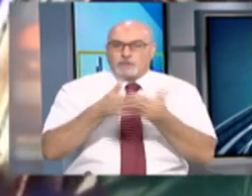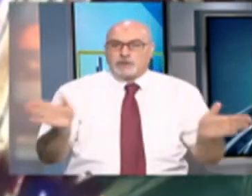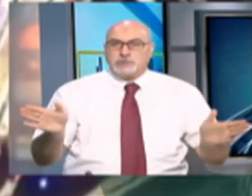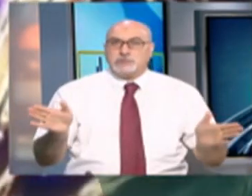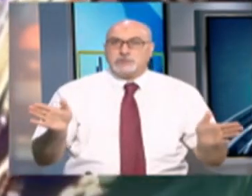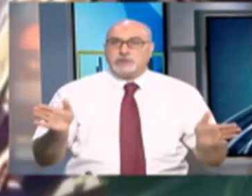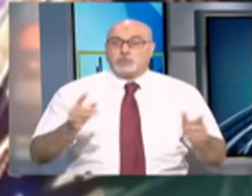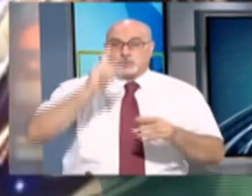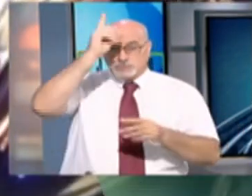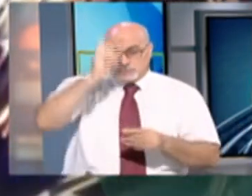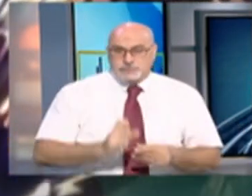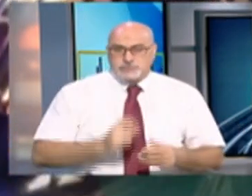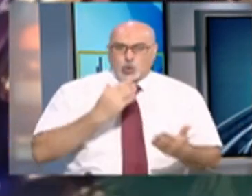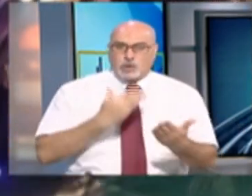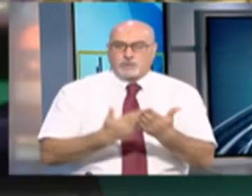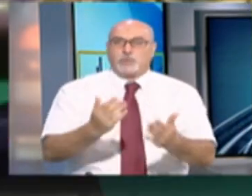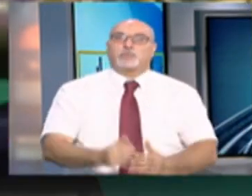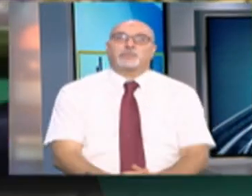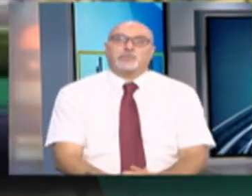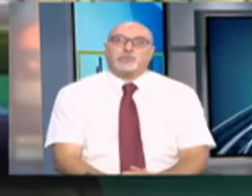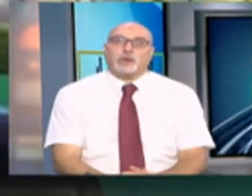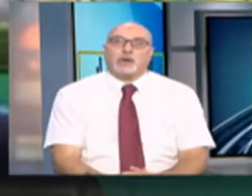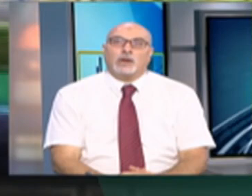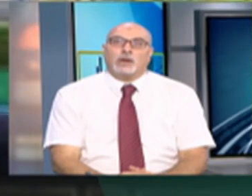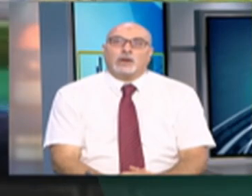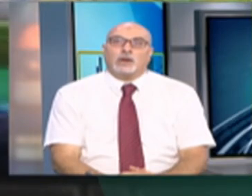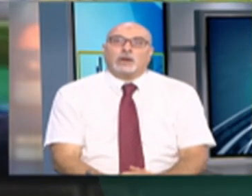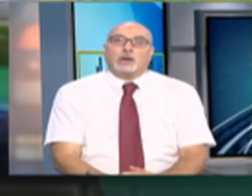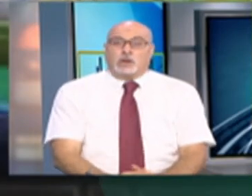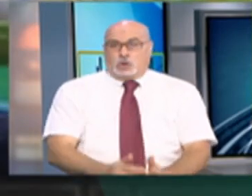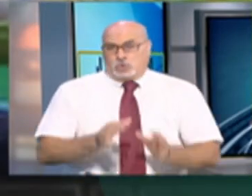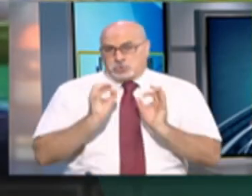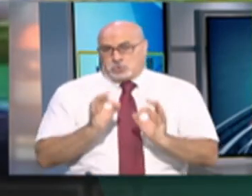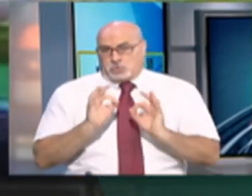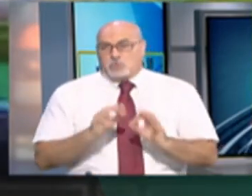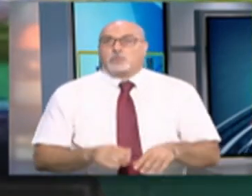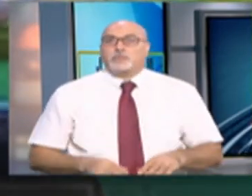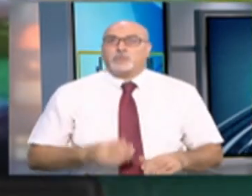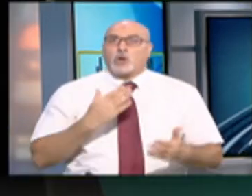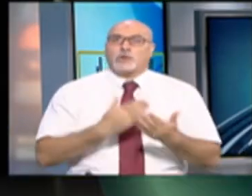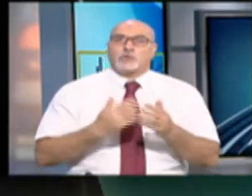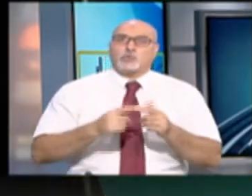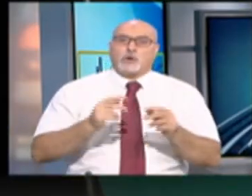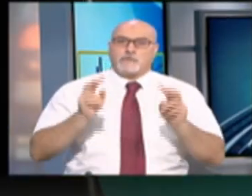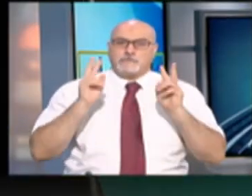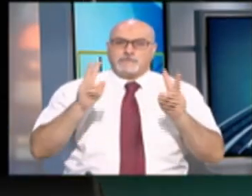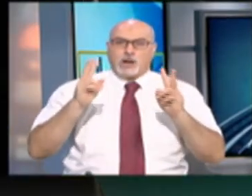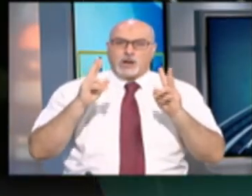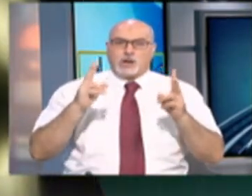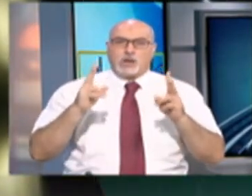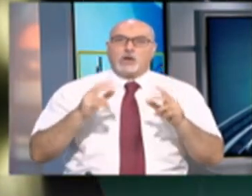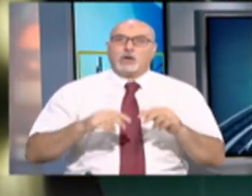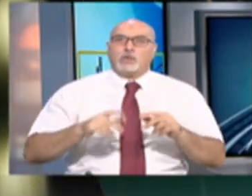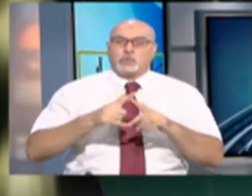الموعد المنتظر، موعد للبطولات تغزو الدنا وتلهمها القيم الرياضية الخالدات.